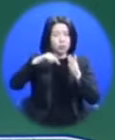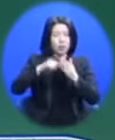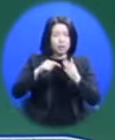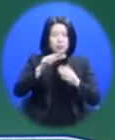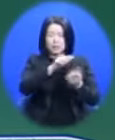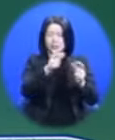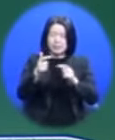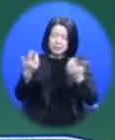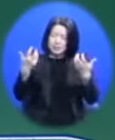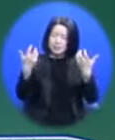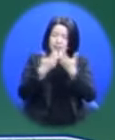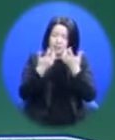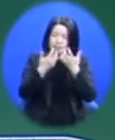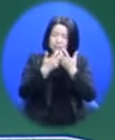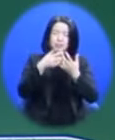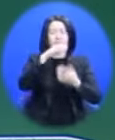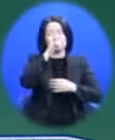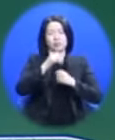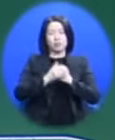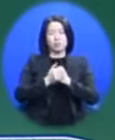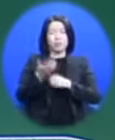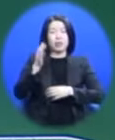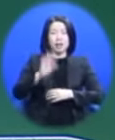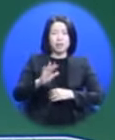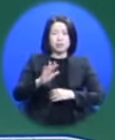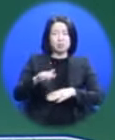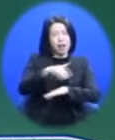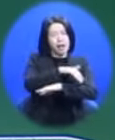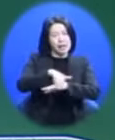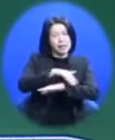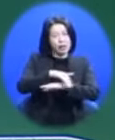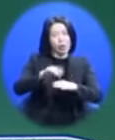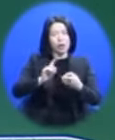차게 되었습니다. 하지만